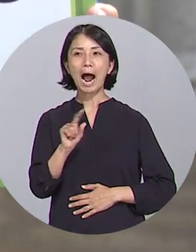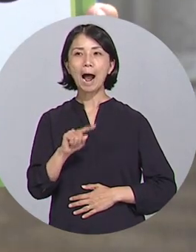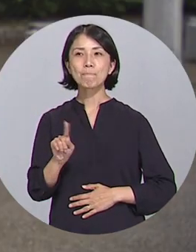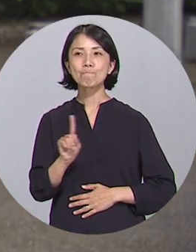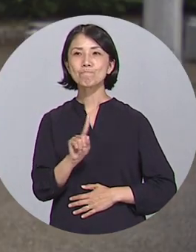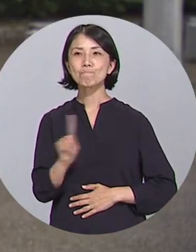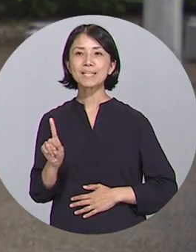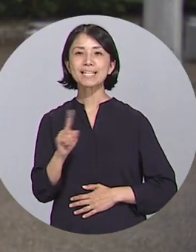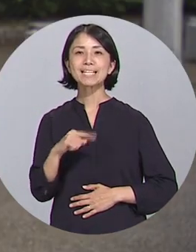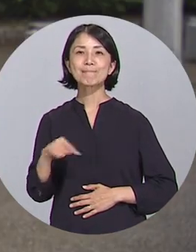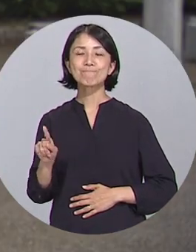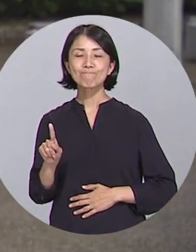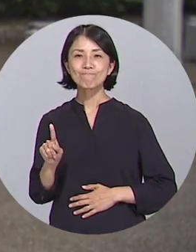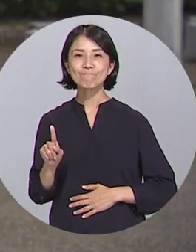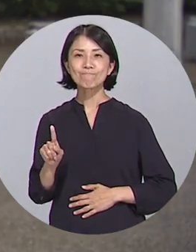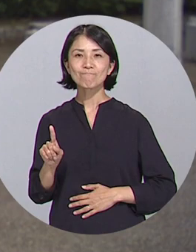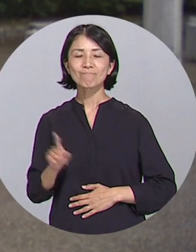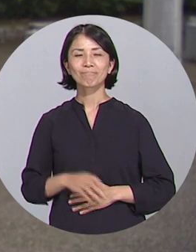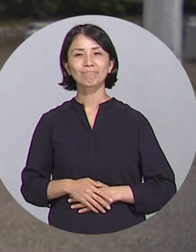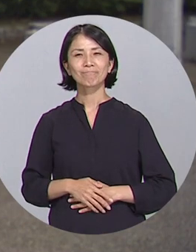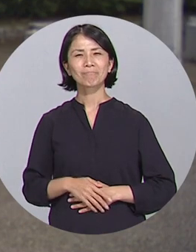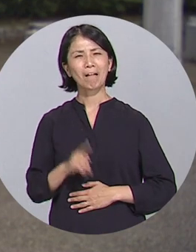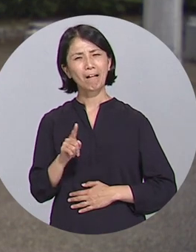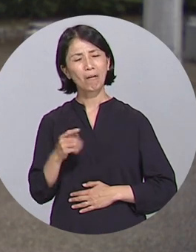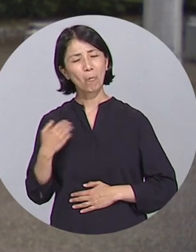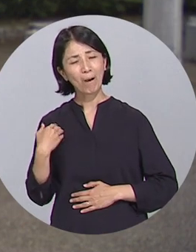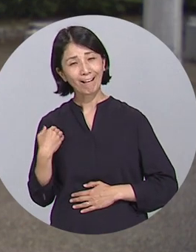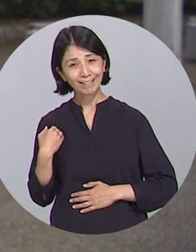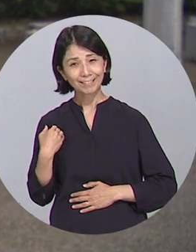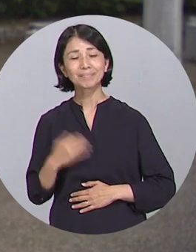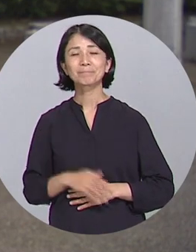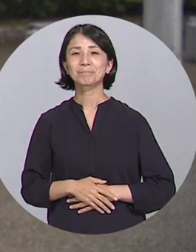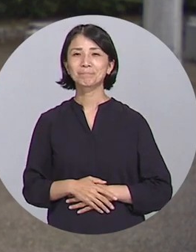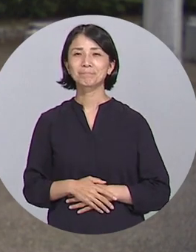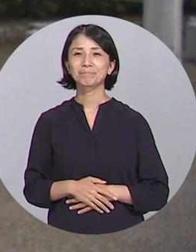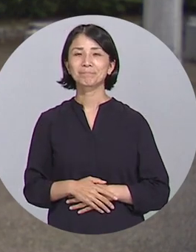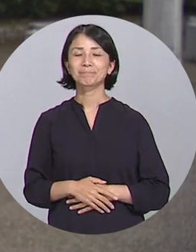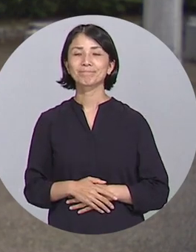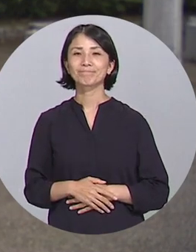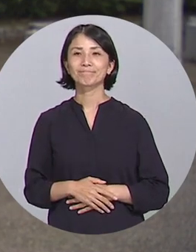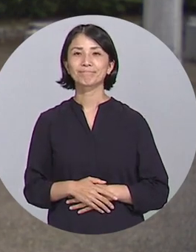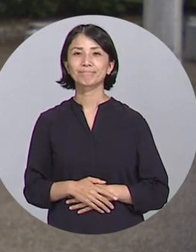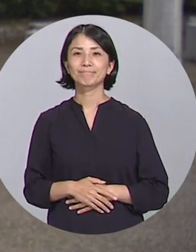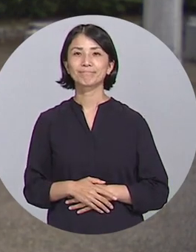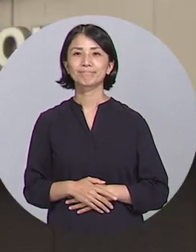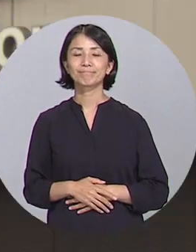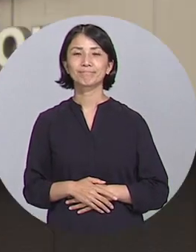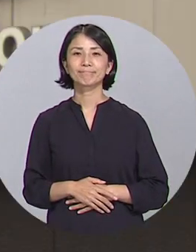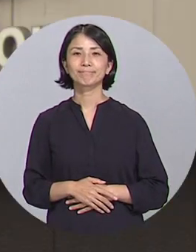んちょっとわからないんですけれども、どういう和菓子なんでしょうか？